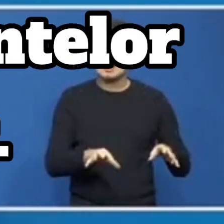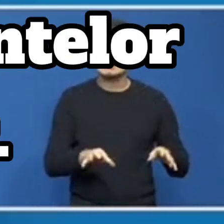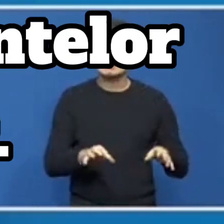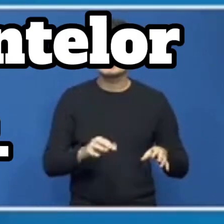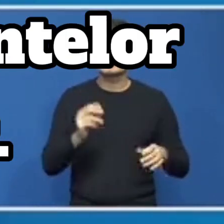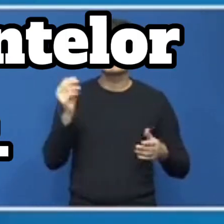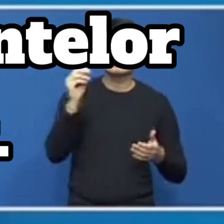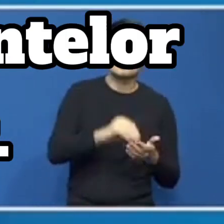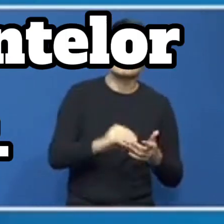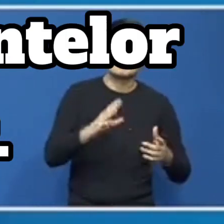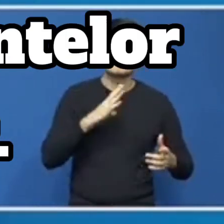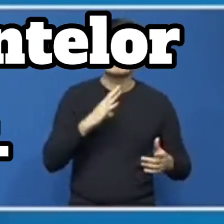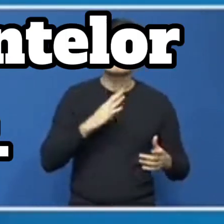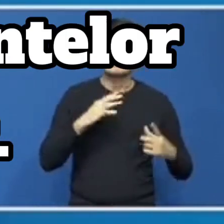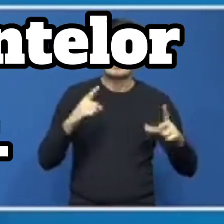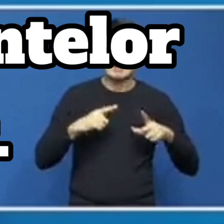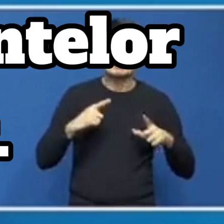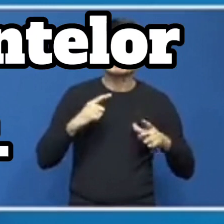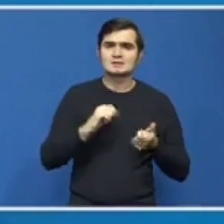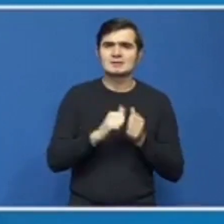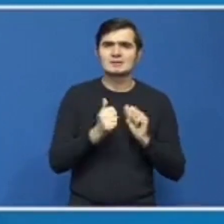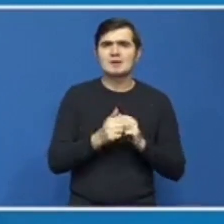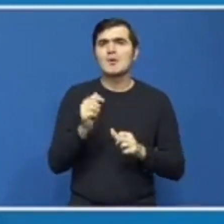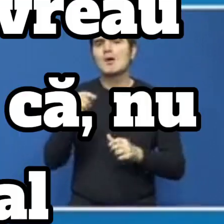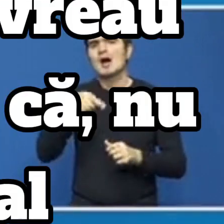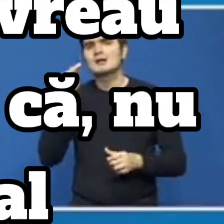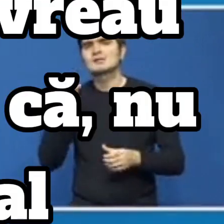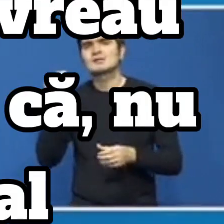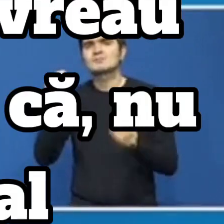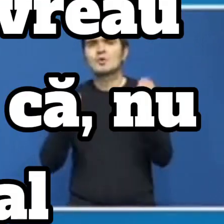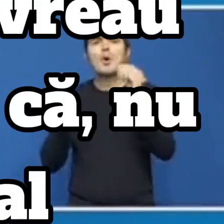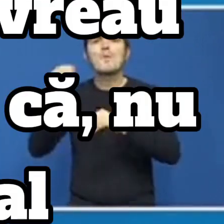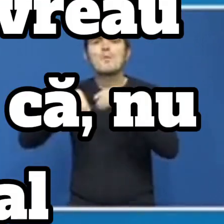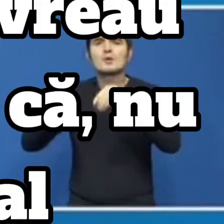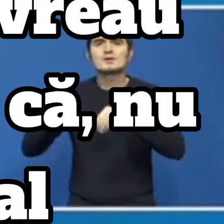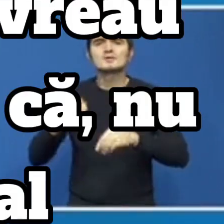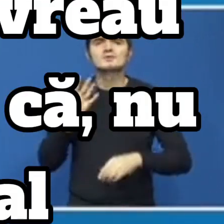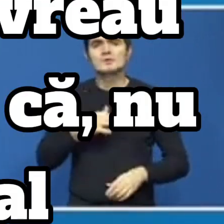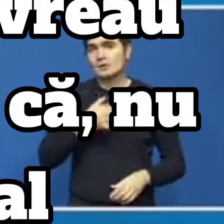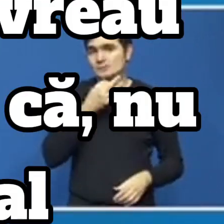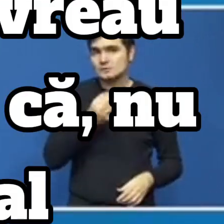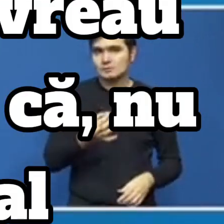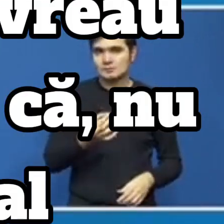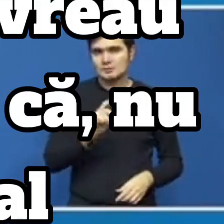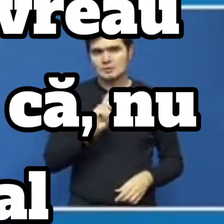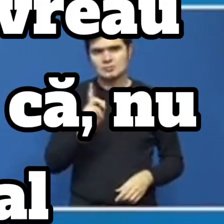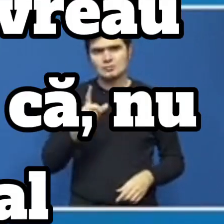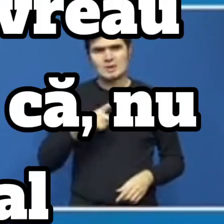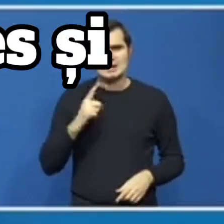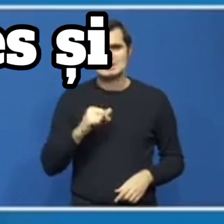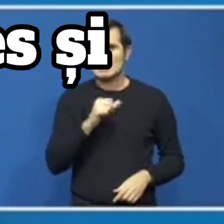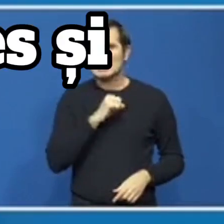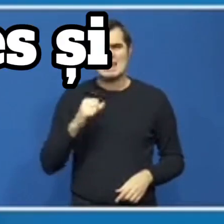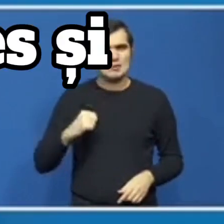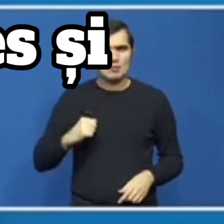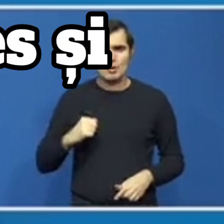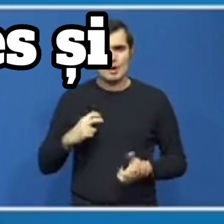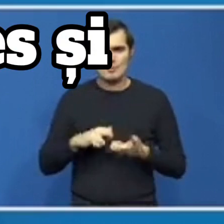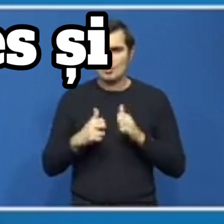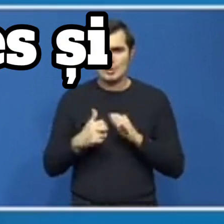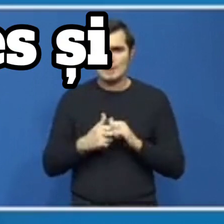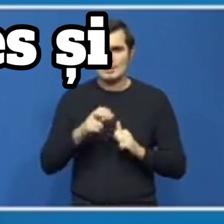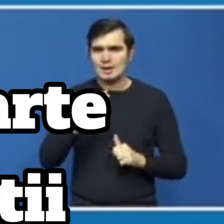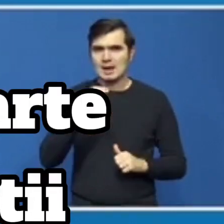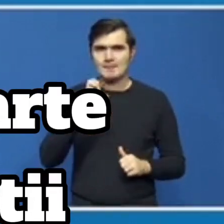lor, dar și a componentelor din interior. Și lucrul acesta vreau să vă menționez că nu este singular la castelele Pele